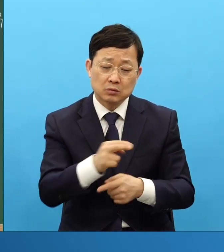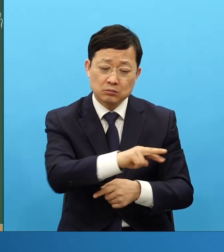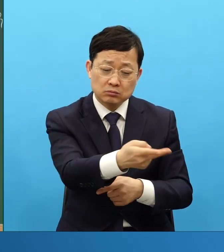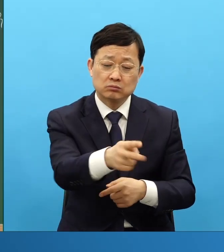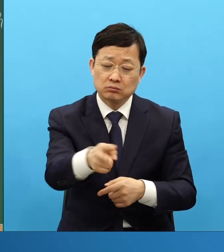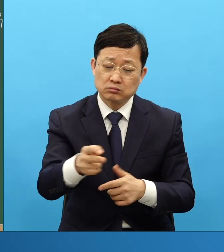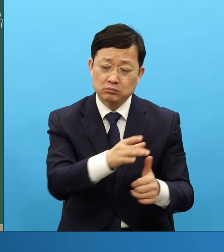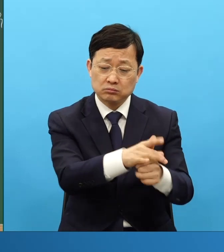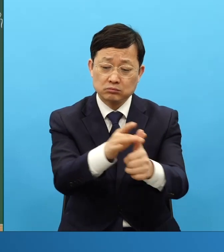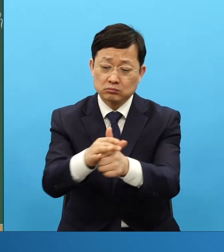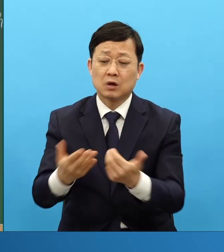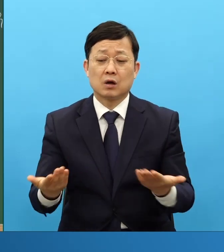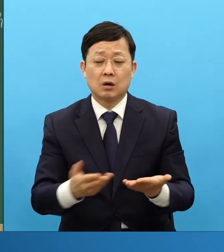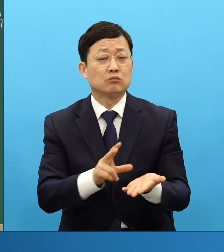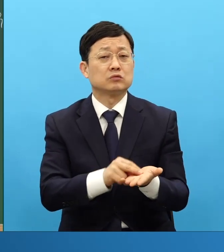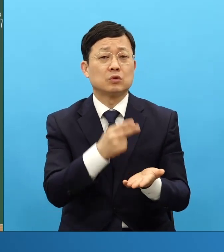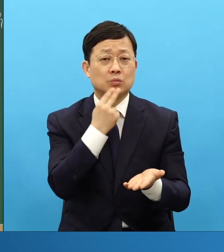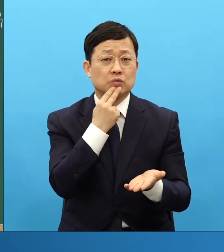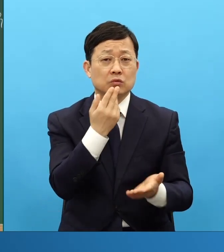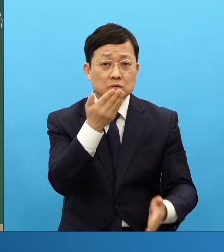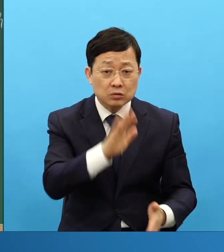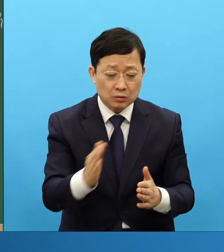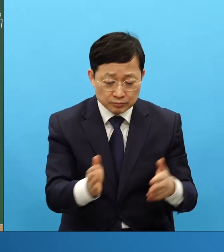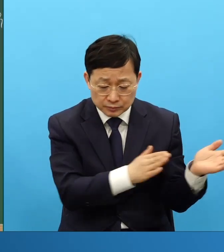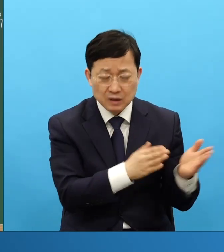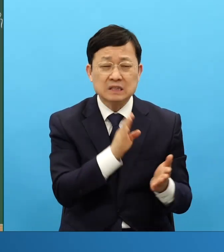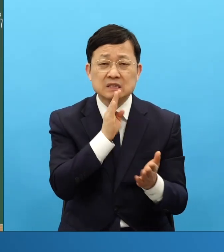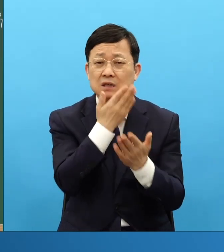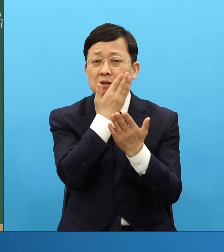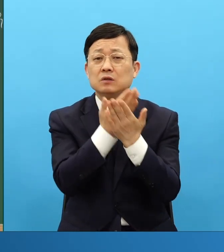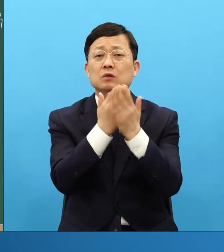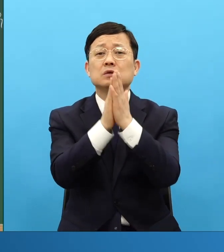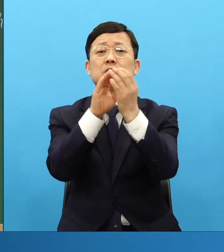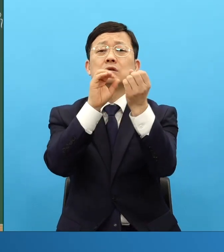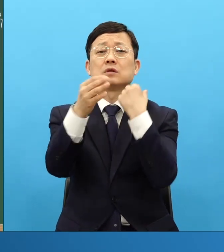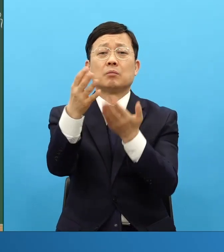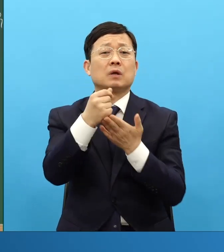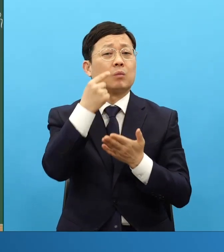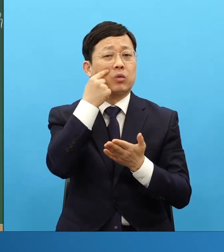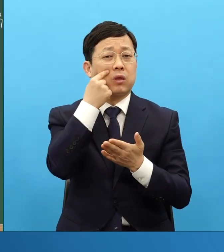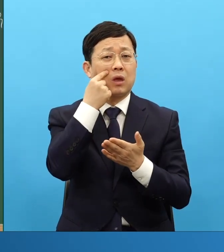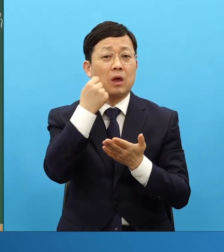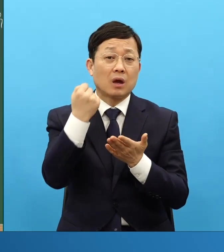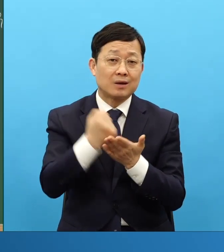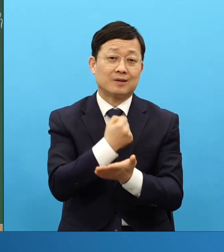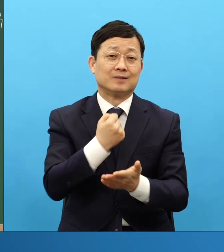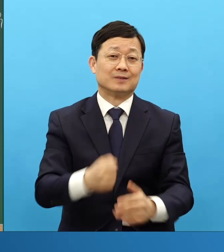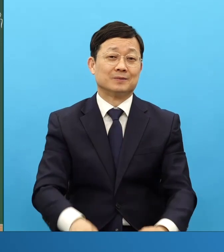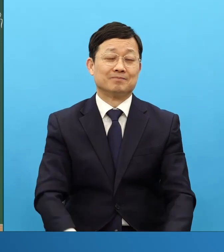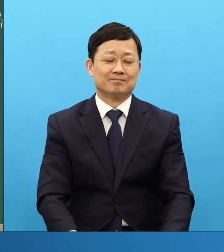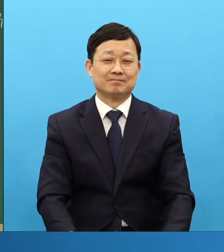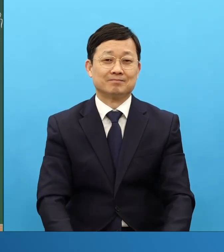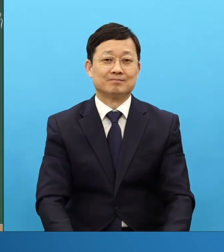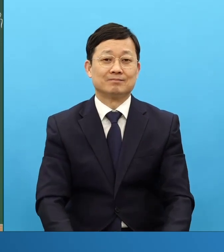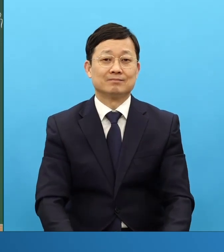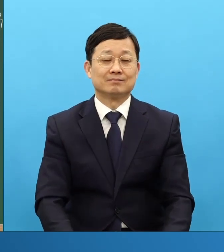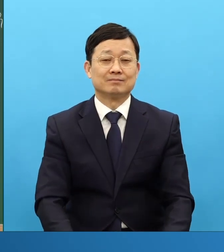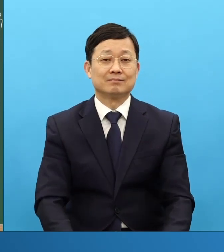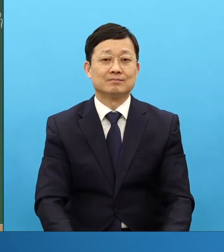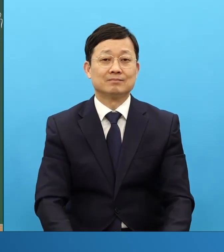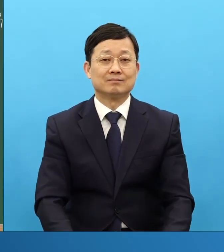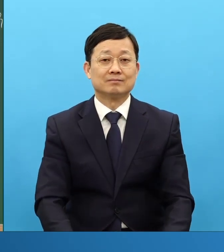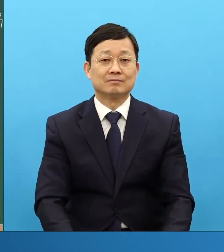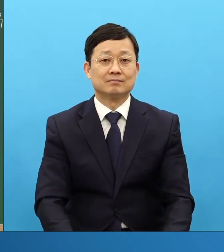have rotations and they do that. 근데 그게 문제 아니고 진짜 응답 받을 건 다 비어요. But that's not the issue. All the places where they can really receive answers are left